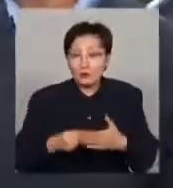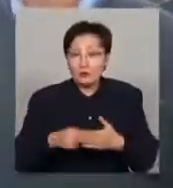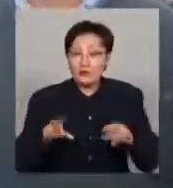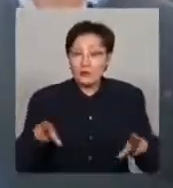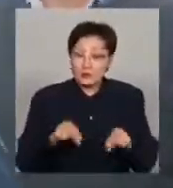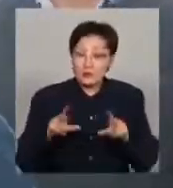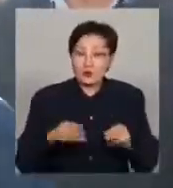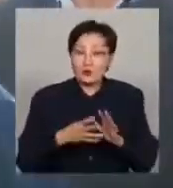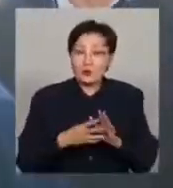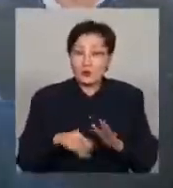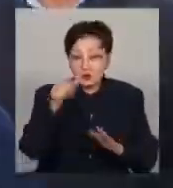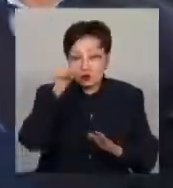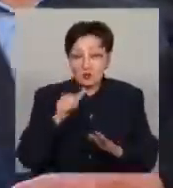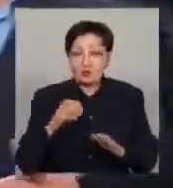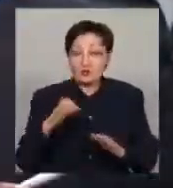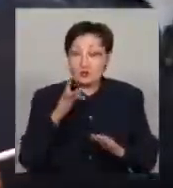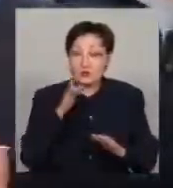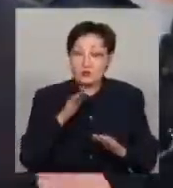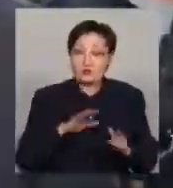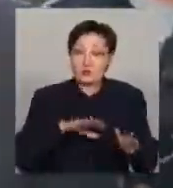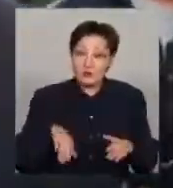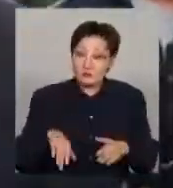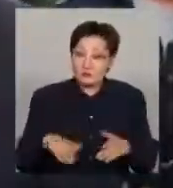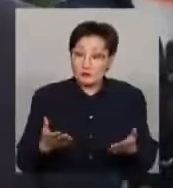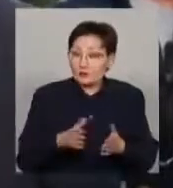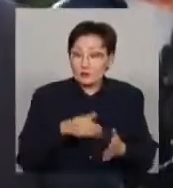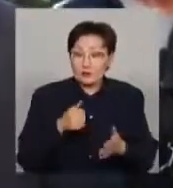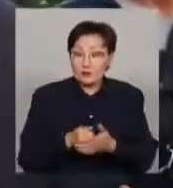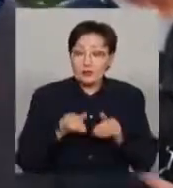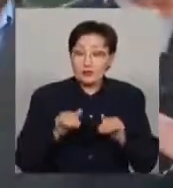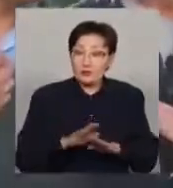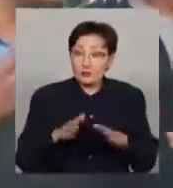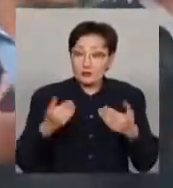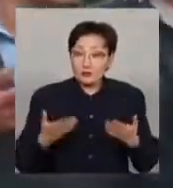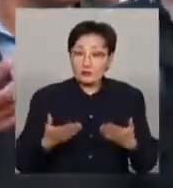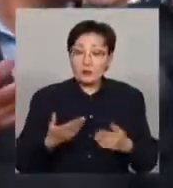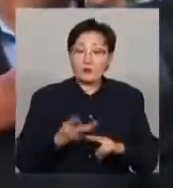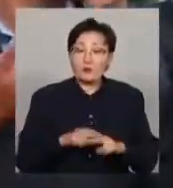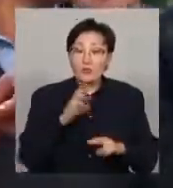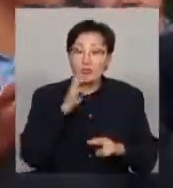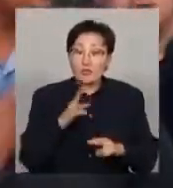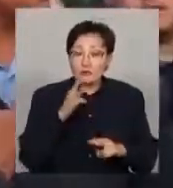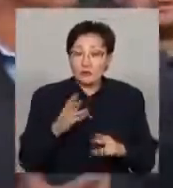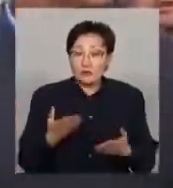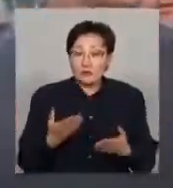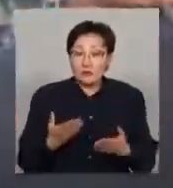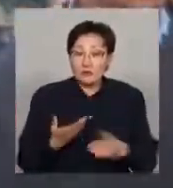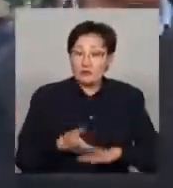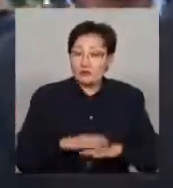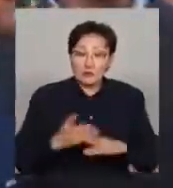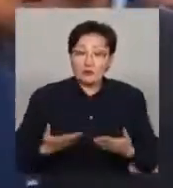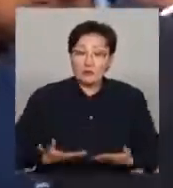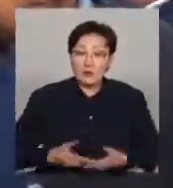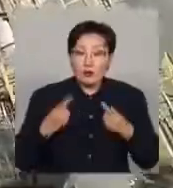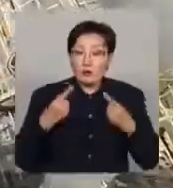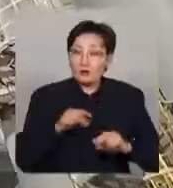қазір 9-шы ай болды сентябрь. Сол сөз әлі келатыр. Бірақ біз енді мына зарплатқа азар жүрміз. Баратын жеріміз жоқ қазір.